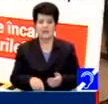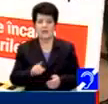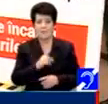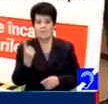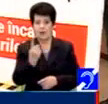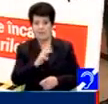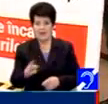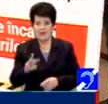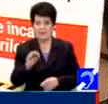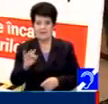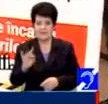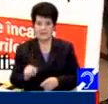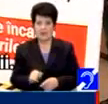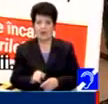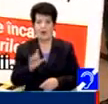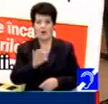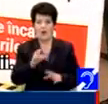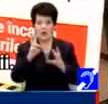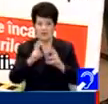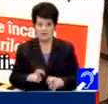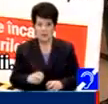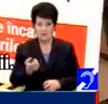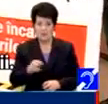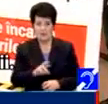премьер-министра, что она разберется и